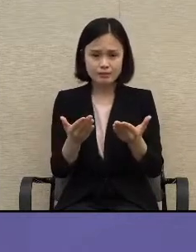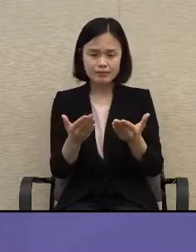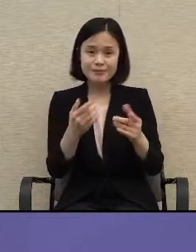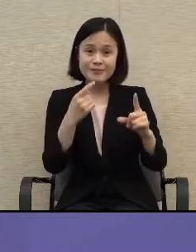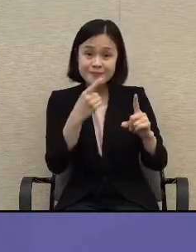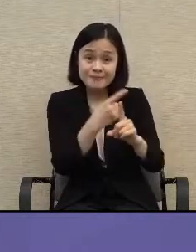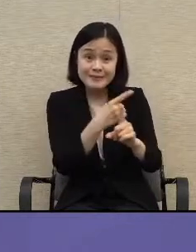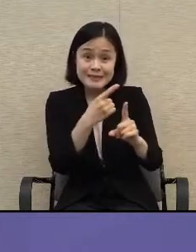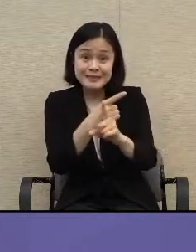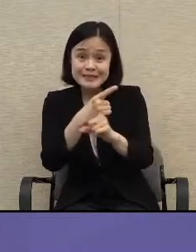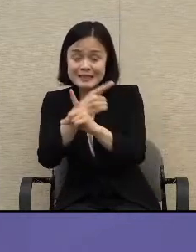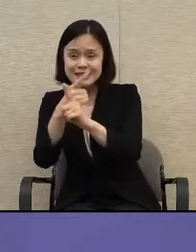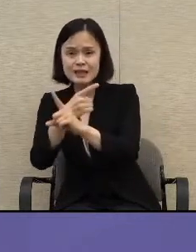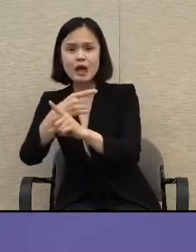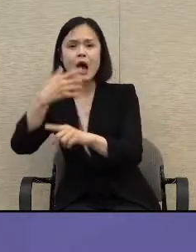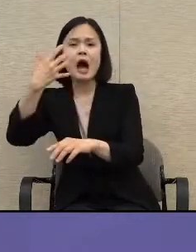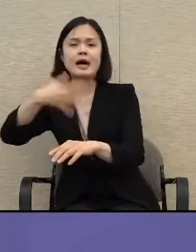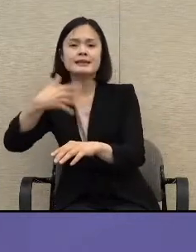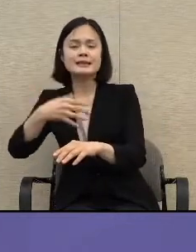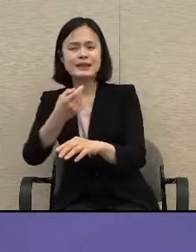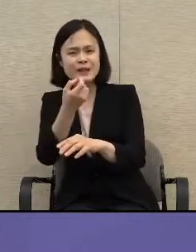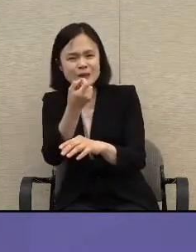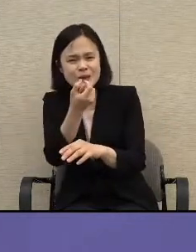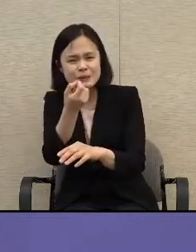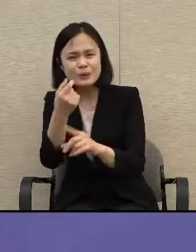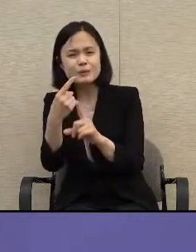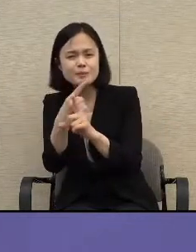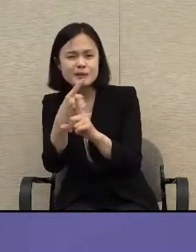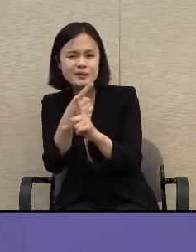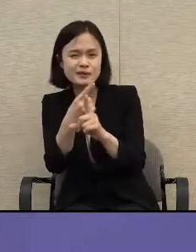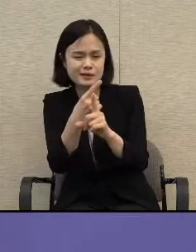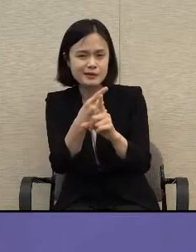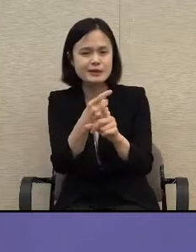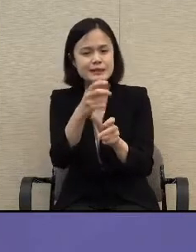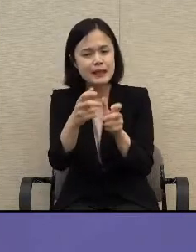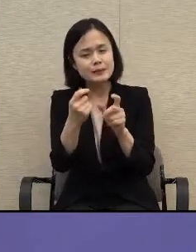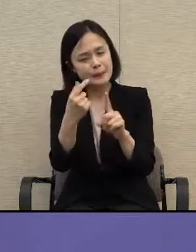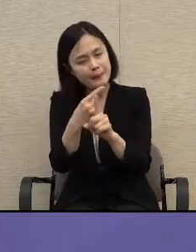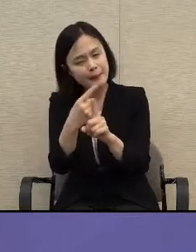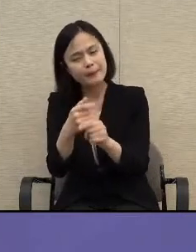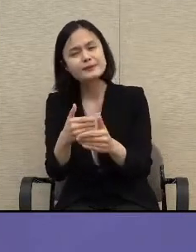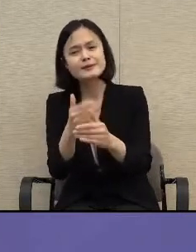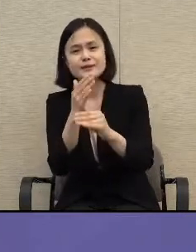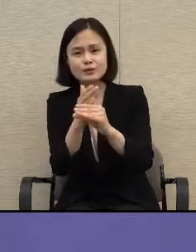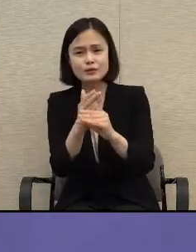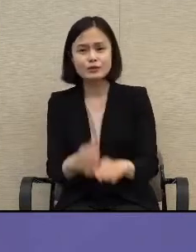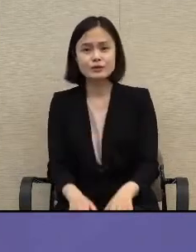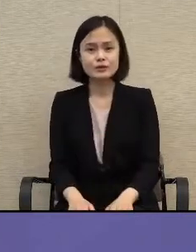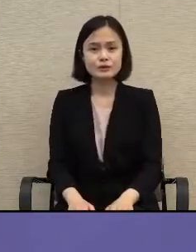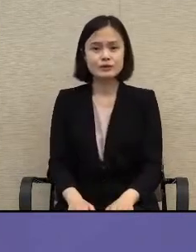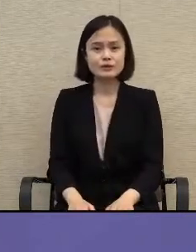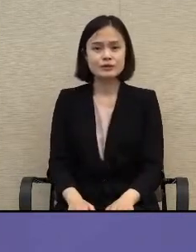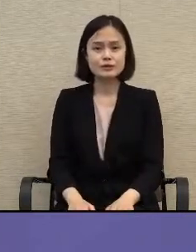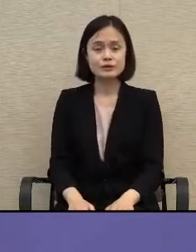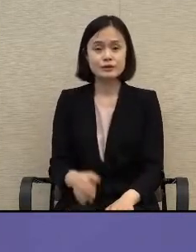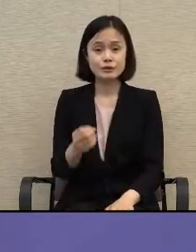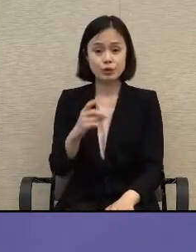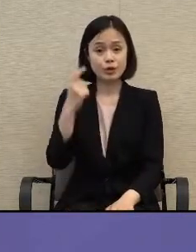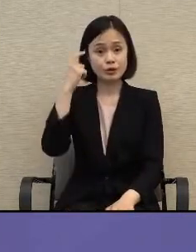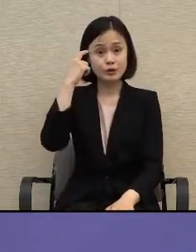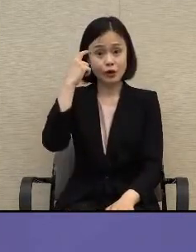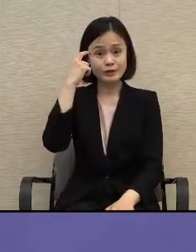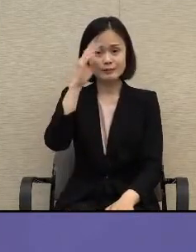사업들 안에서의 조정이라고 조금 봐주시면 될것 같습니다. 다만 이제 공통적으로 정신복지센터에서 이제 뭐